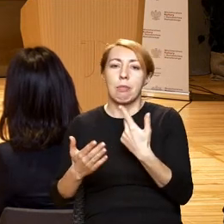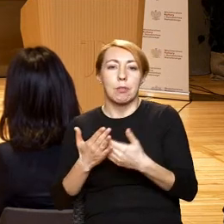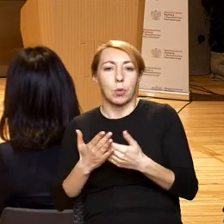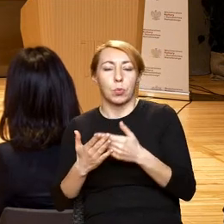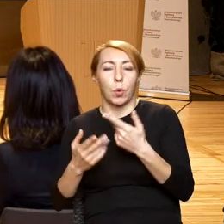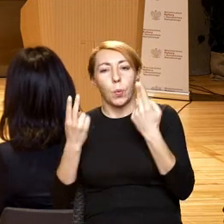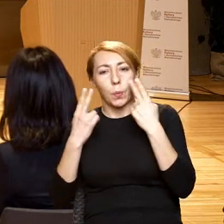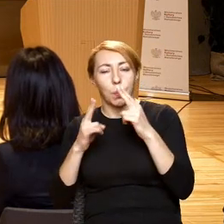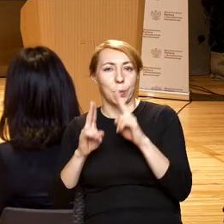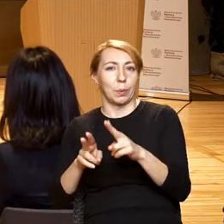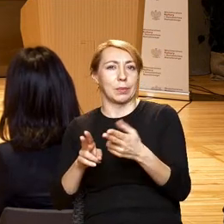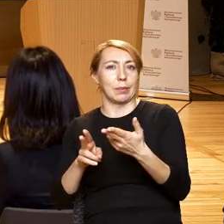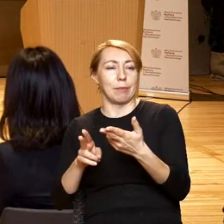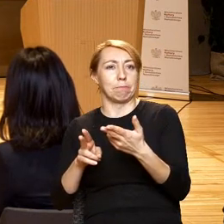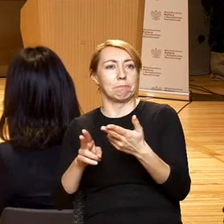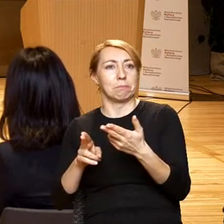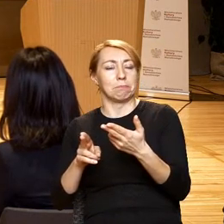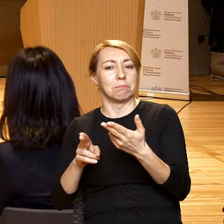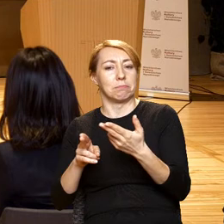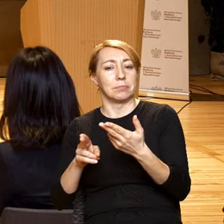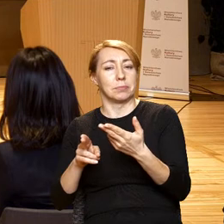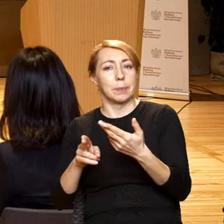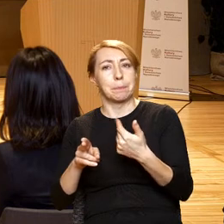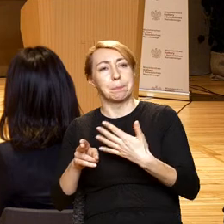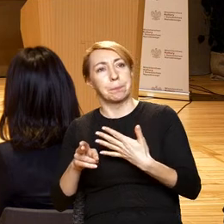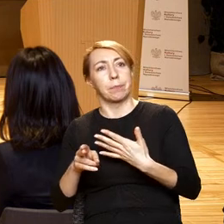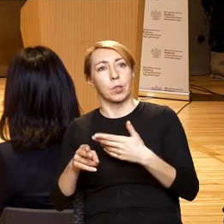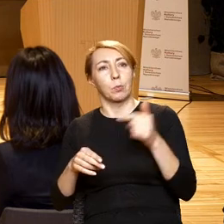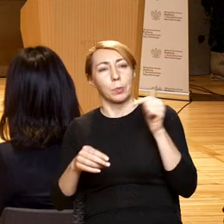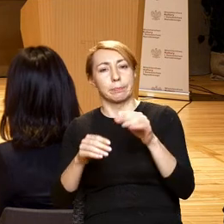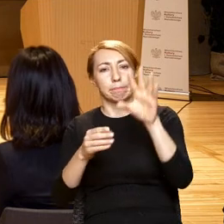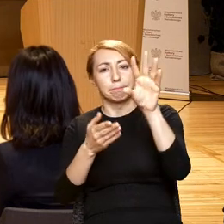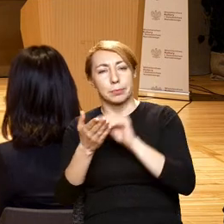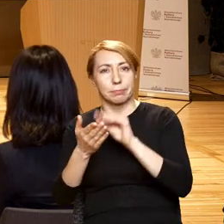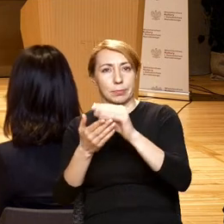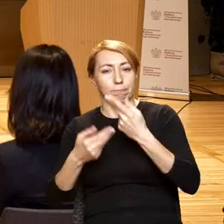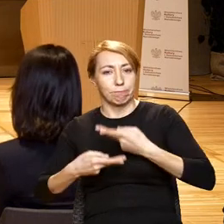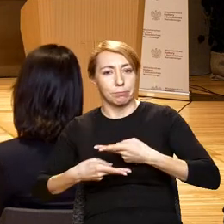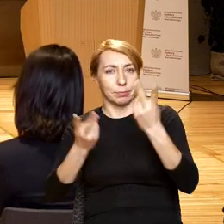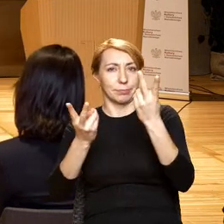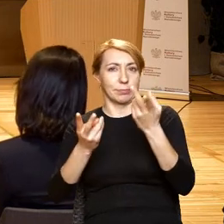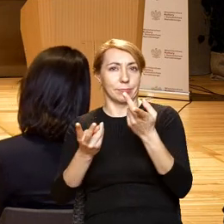że trzeba byłoby jednak to w postaci edycji wydać.